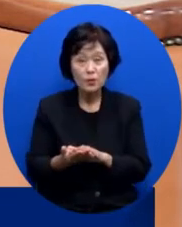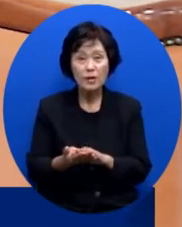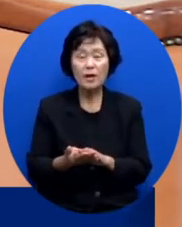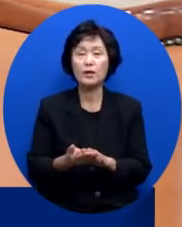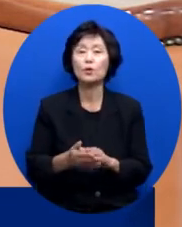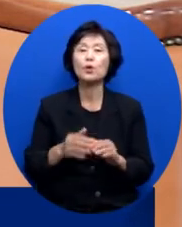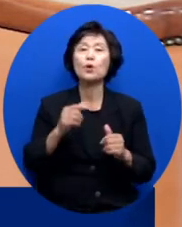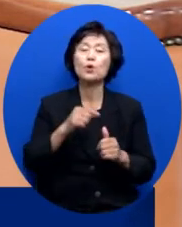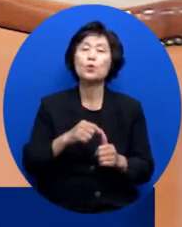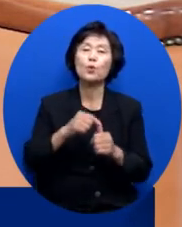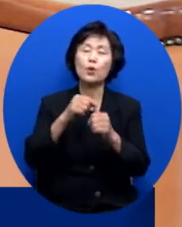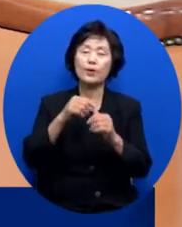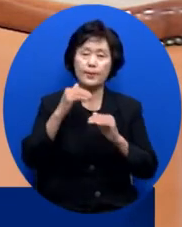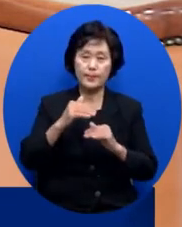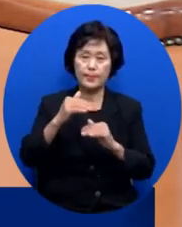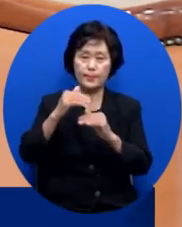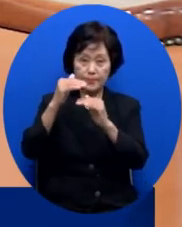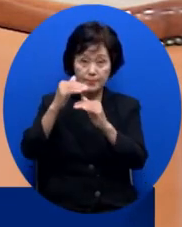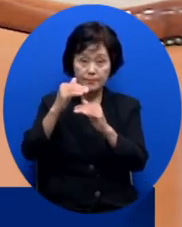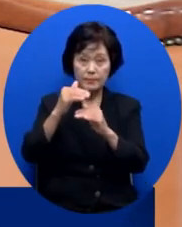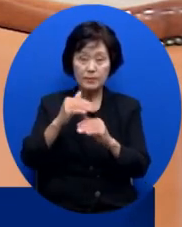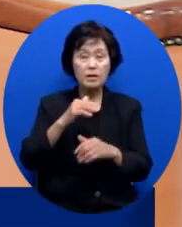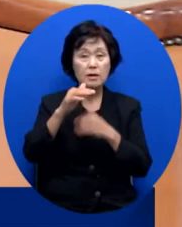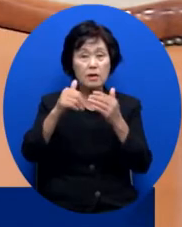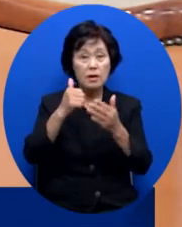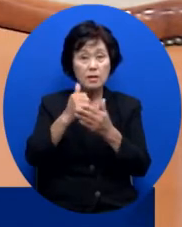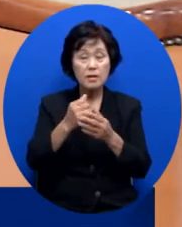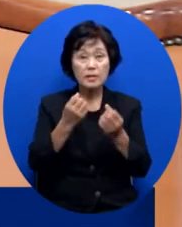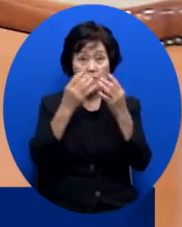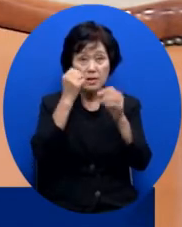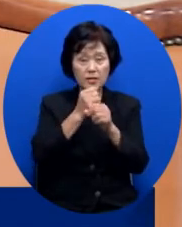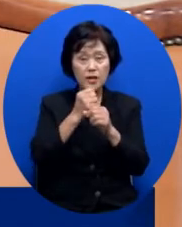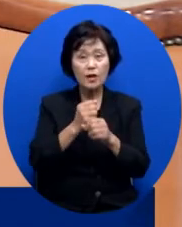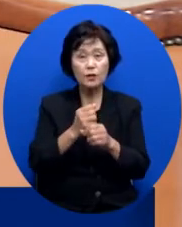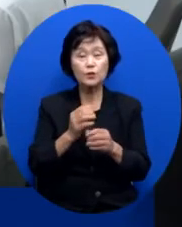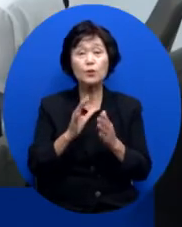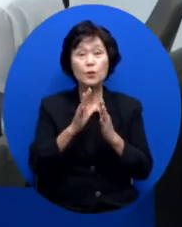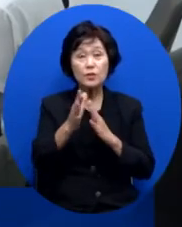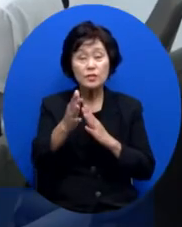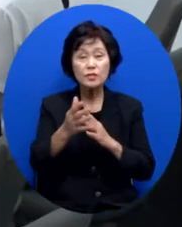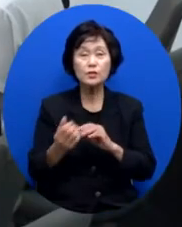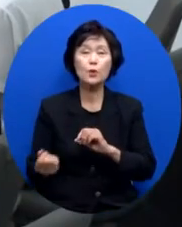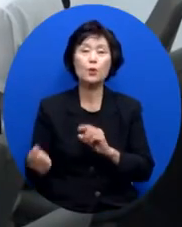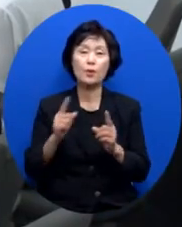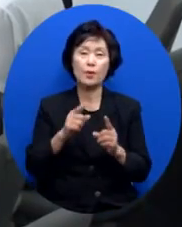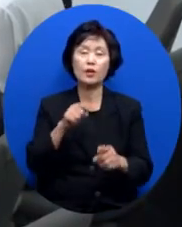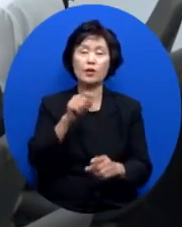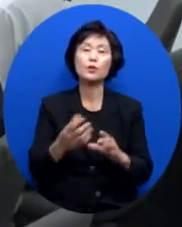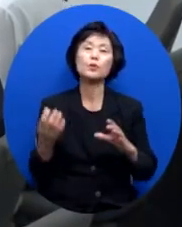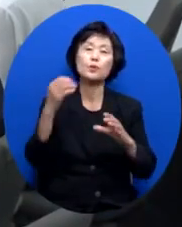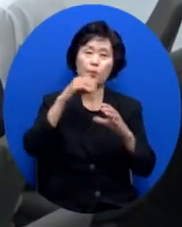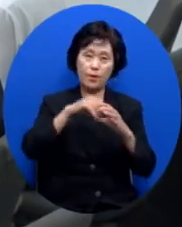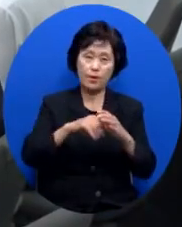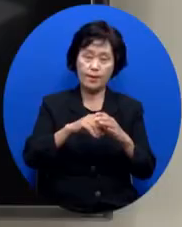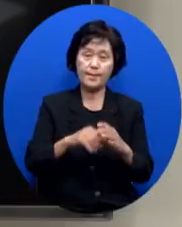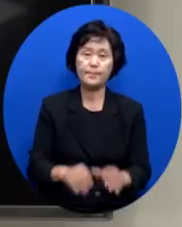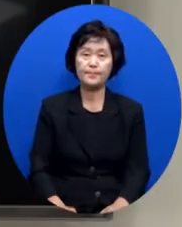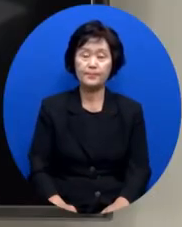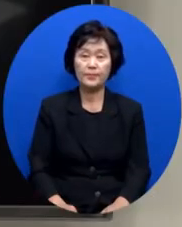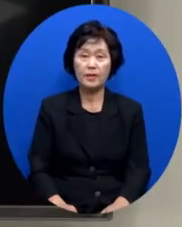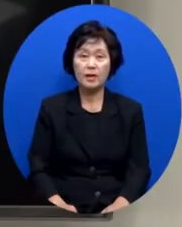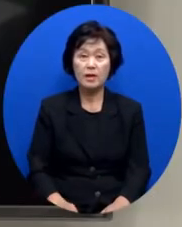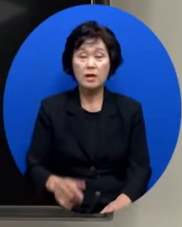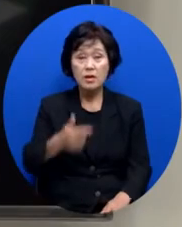성화의 삶 가운데 는 하나님의 장조 질서를 회복하는 것도 포함 되죠 환경운동 관련 목회자들은